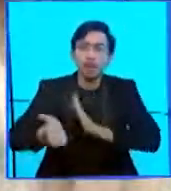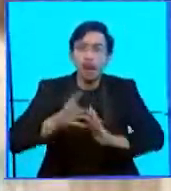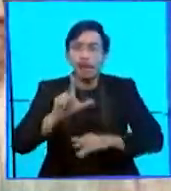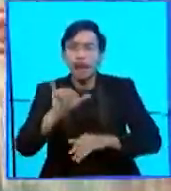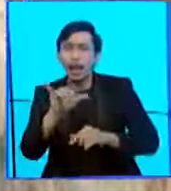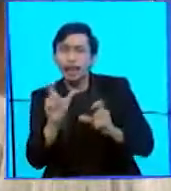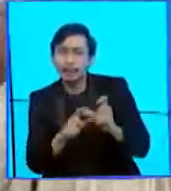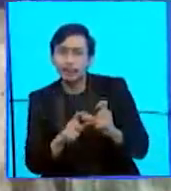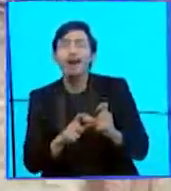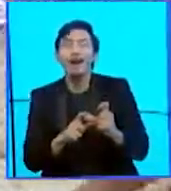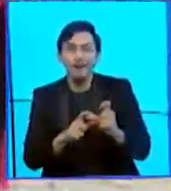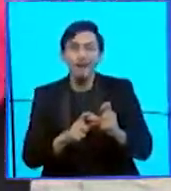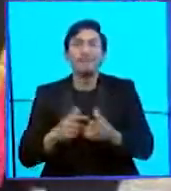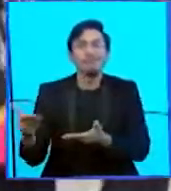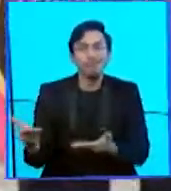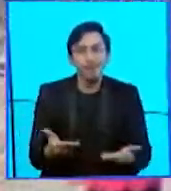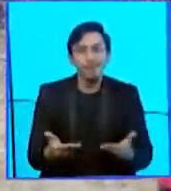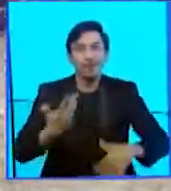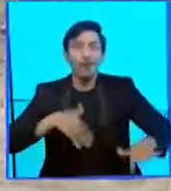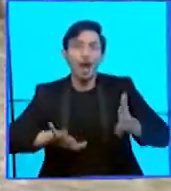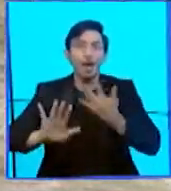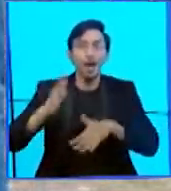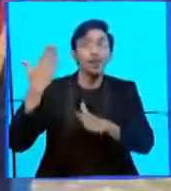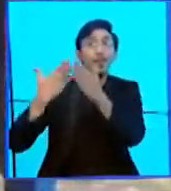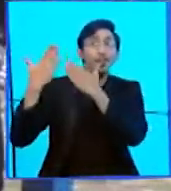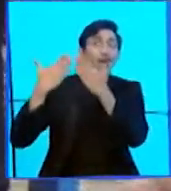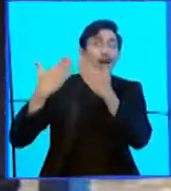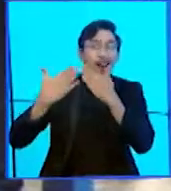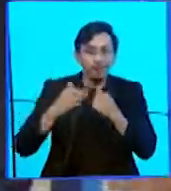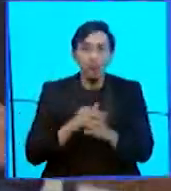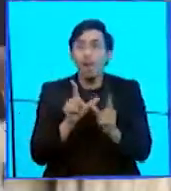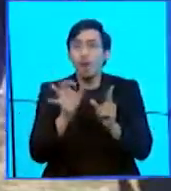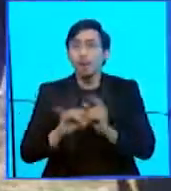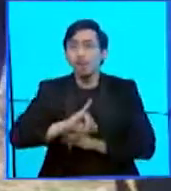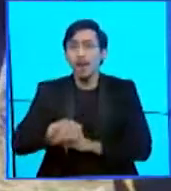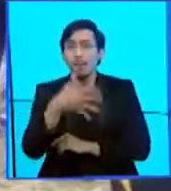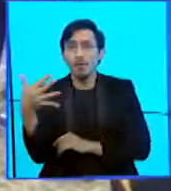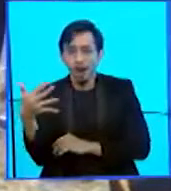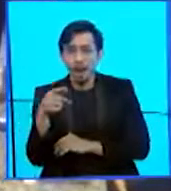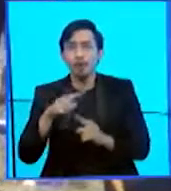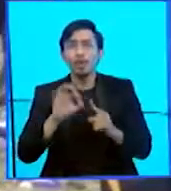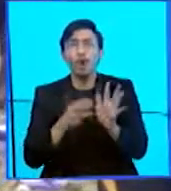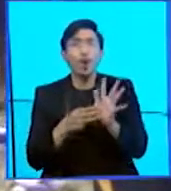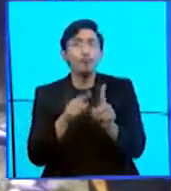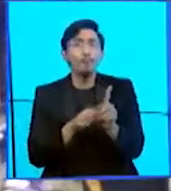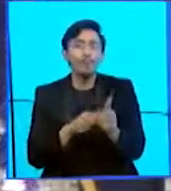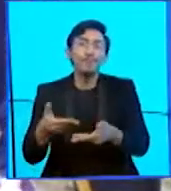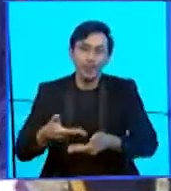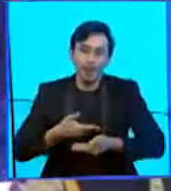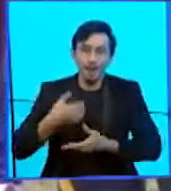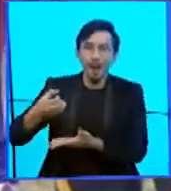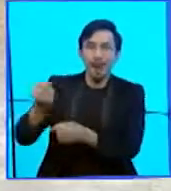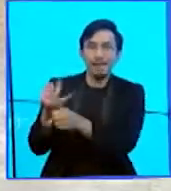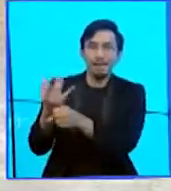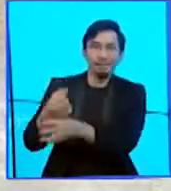atlet pencaksilat Lilis Karubaba disambut oleh tarian tradisional. Wali Kota Jayapura Bedhur Tobi Banu menerima